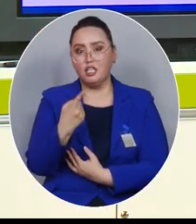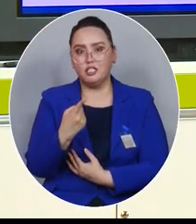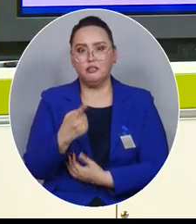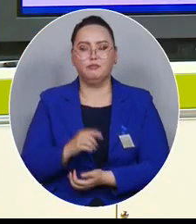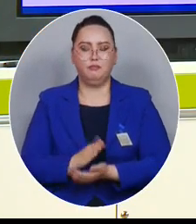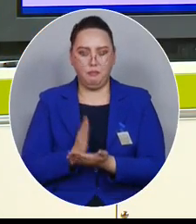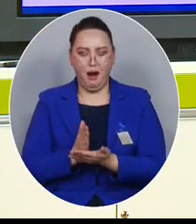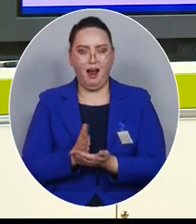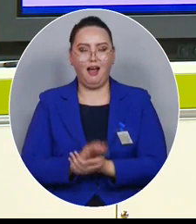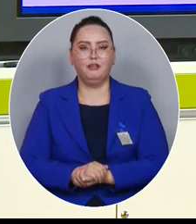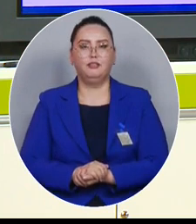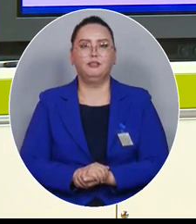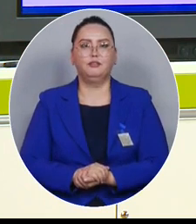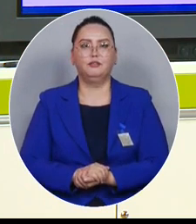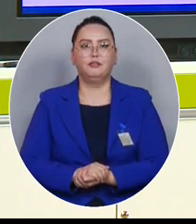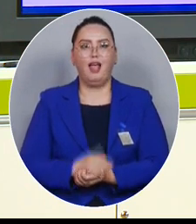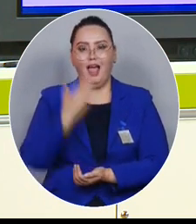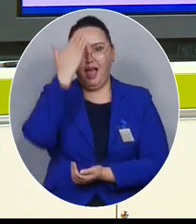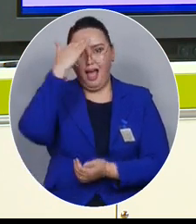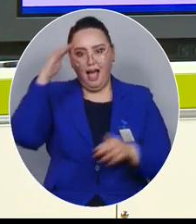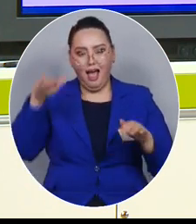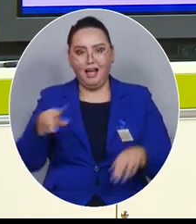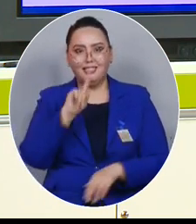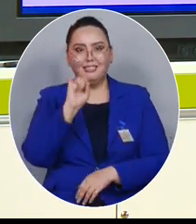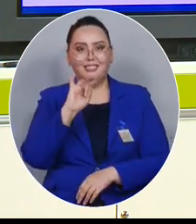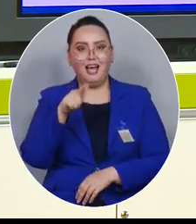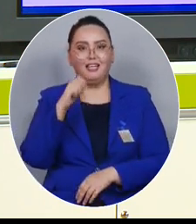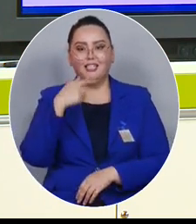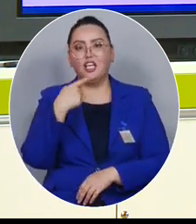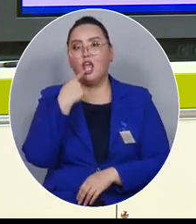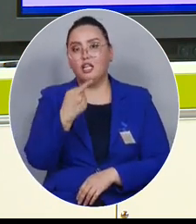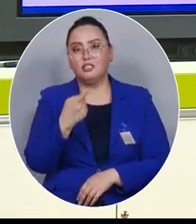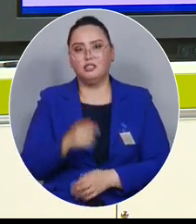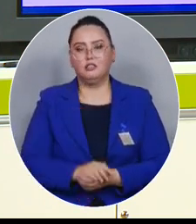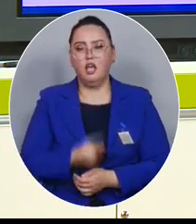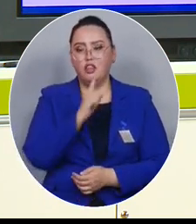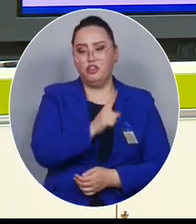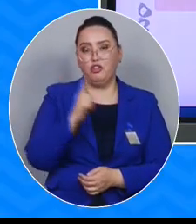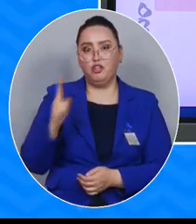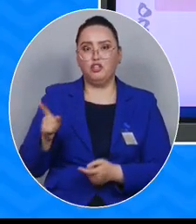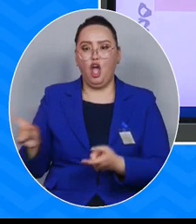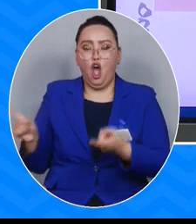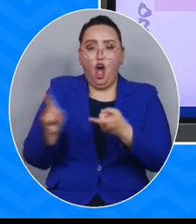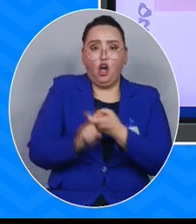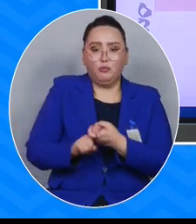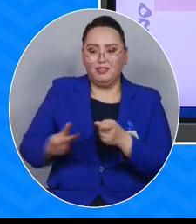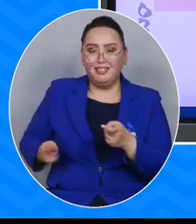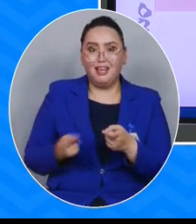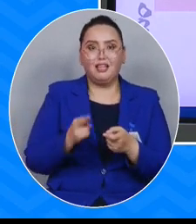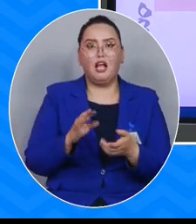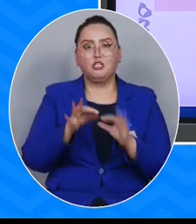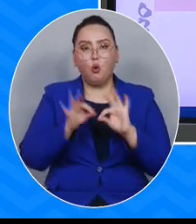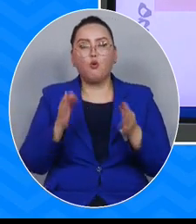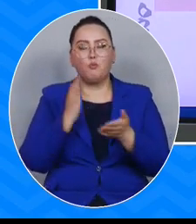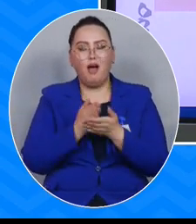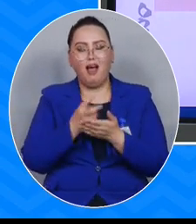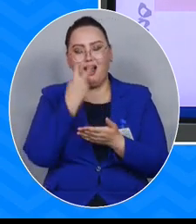Эдзоо хаан зарлаг улогсан хэмэчлэн бол нэг нэг нэг нэсэн шалтхалча үүл үй байгааа та бүхн харж болон. Заадихар, энэ